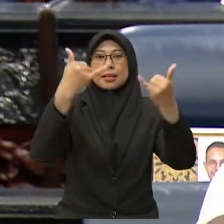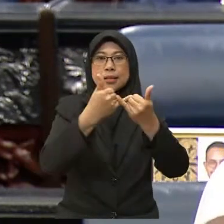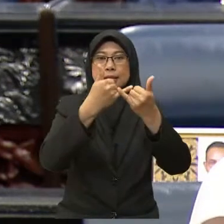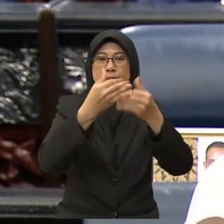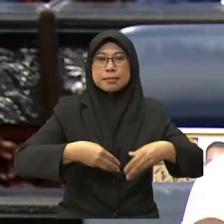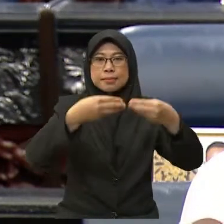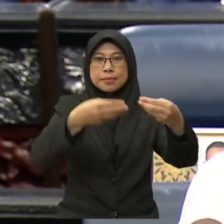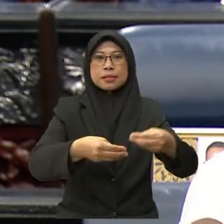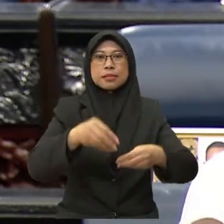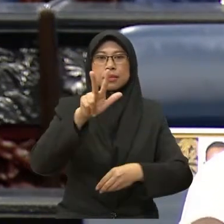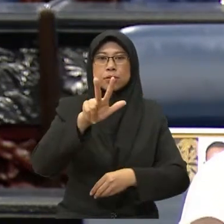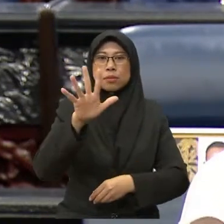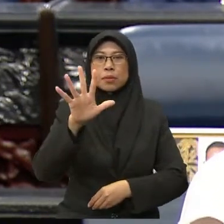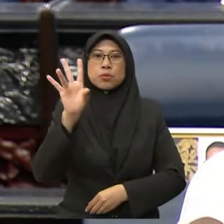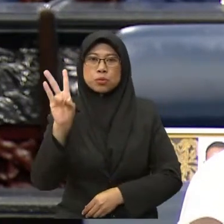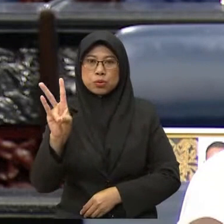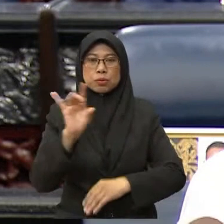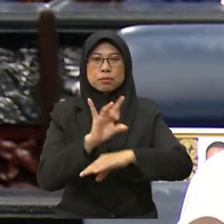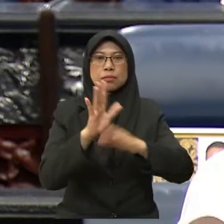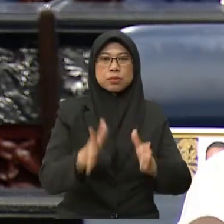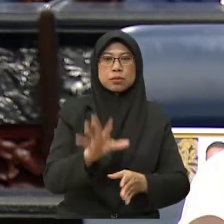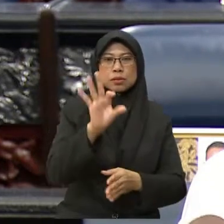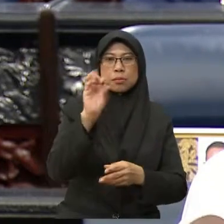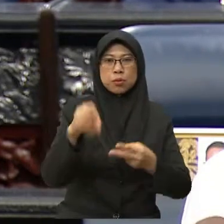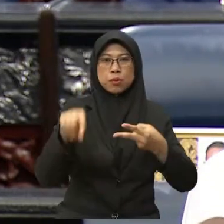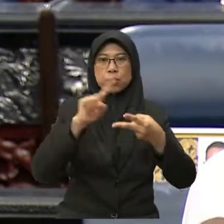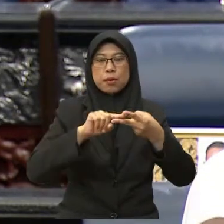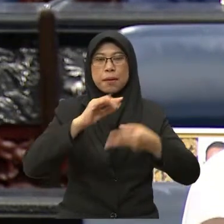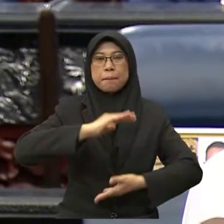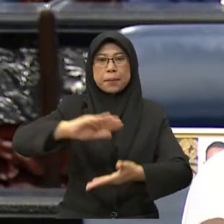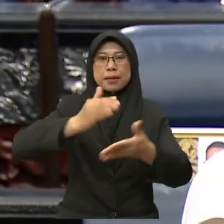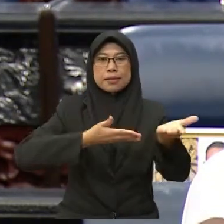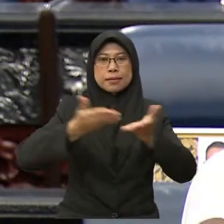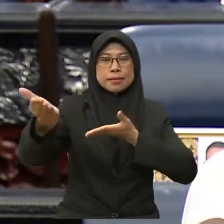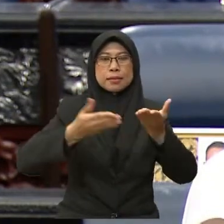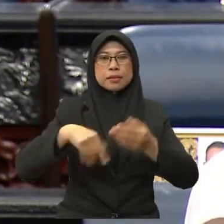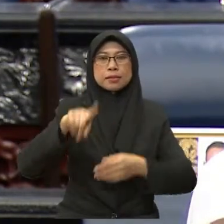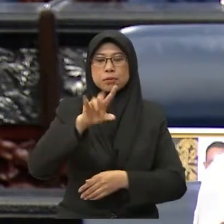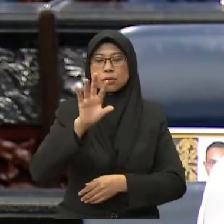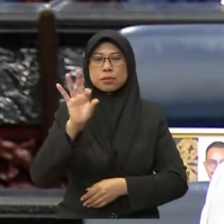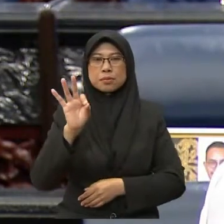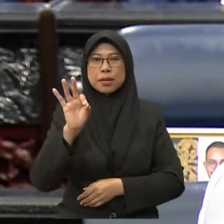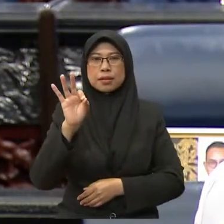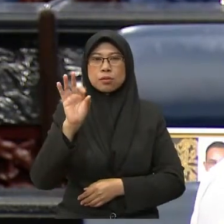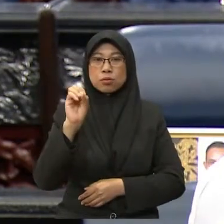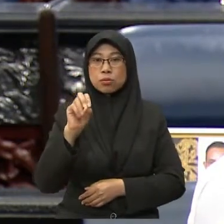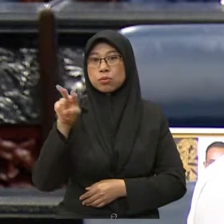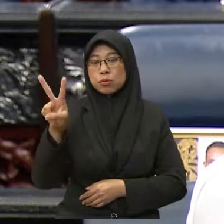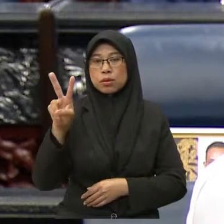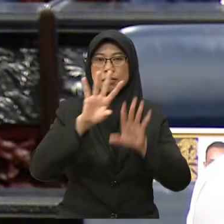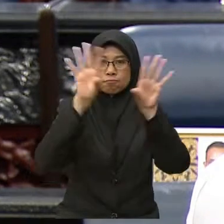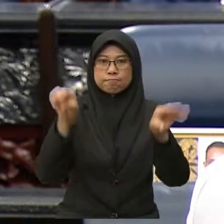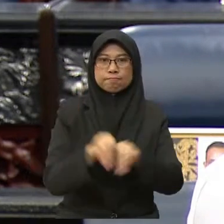subcontractor-nya 357, consultant 90, pembekal dan perkhidmatan 1902,